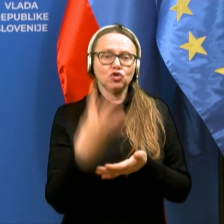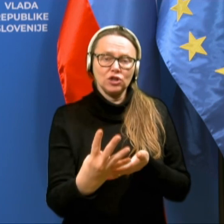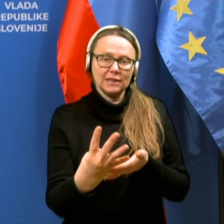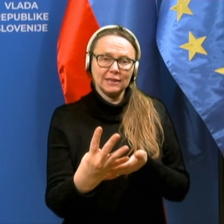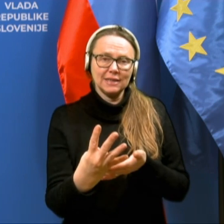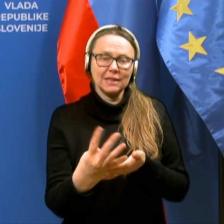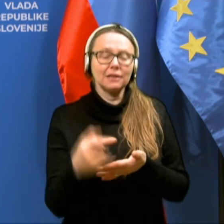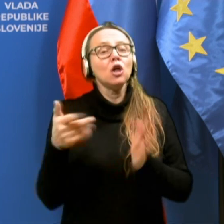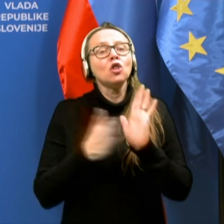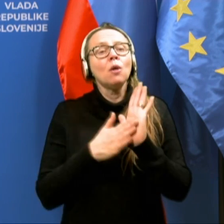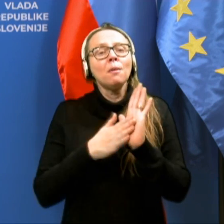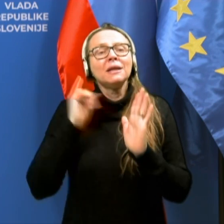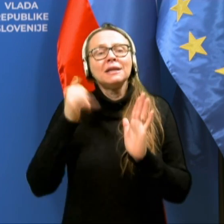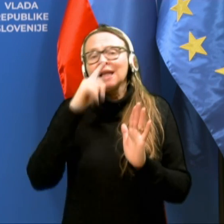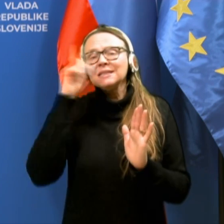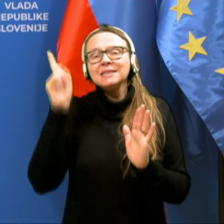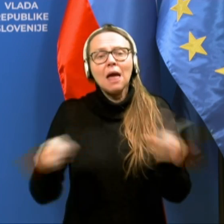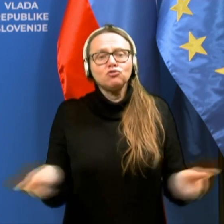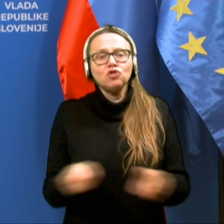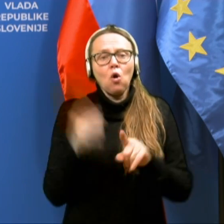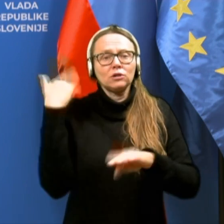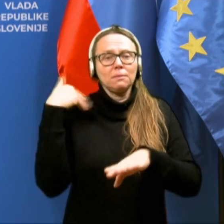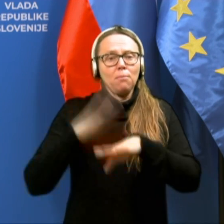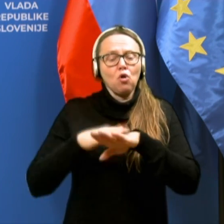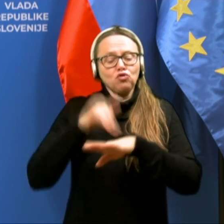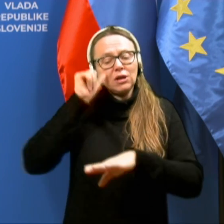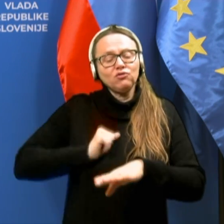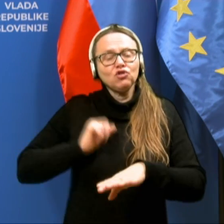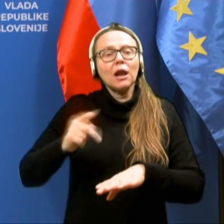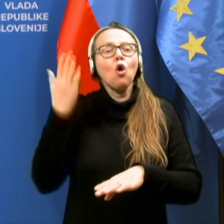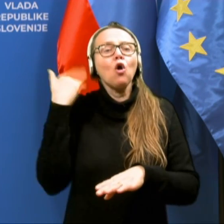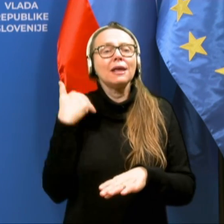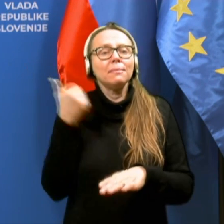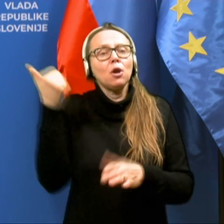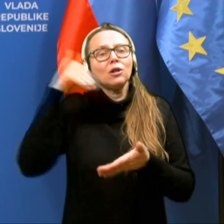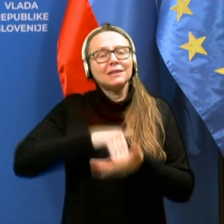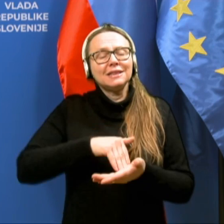1245, kar pomeni, da je slabše, kot smo poročali včeraj, ko je znašalo